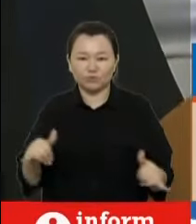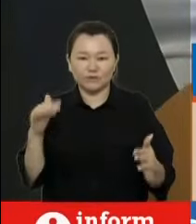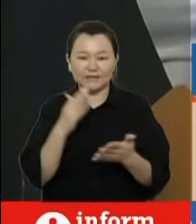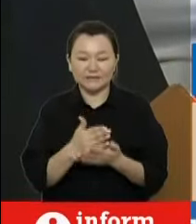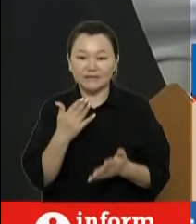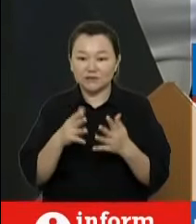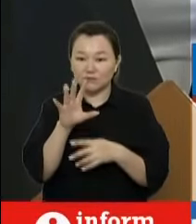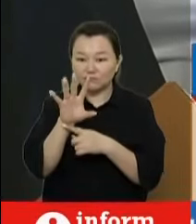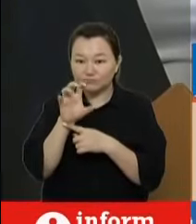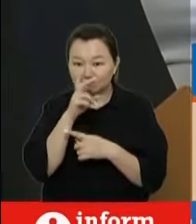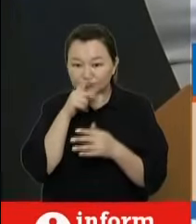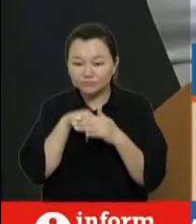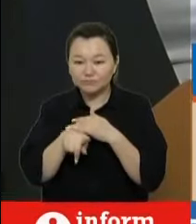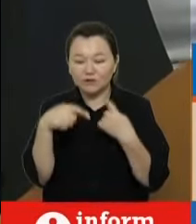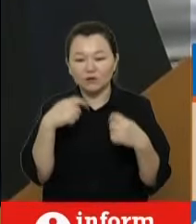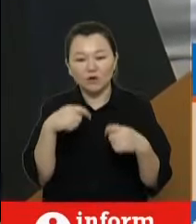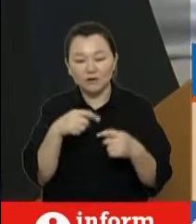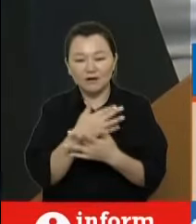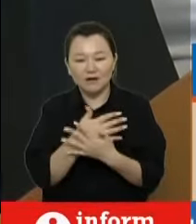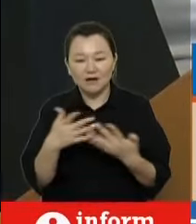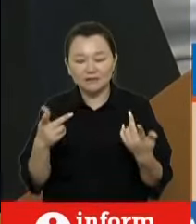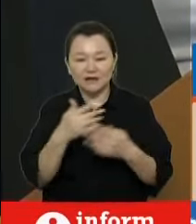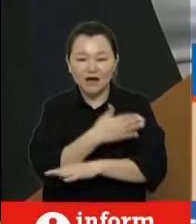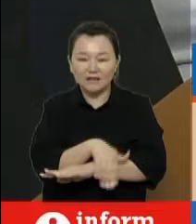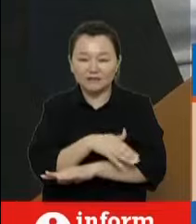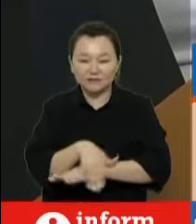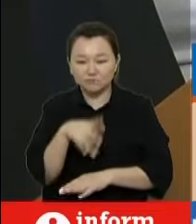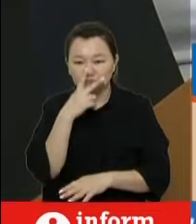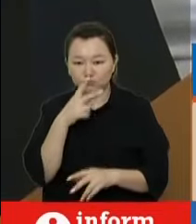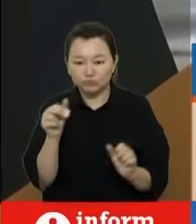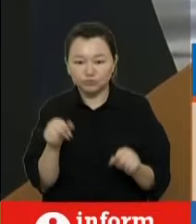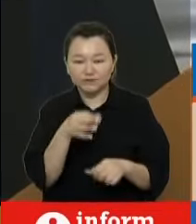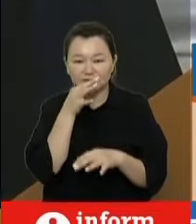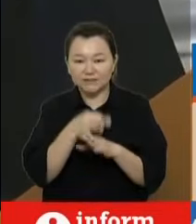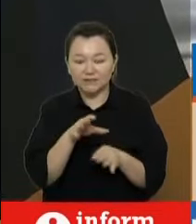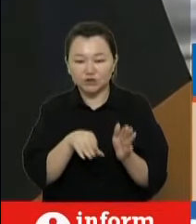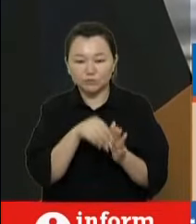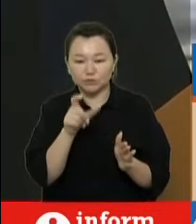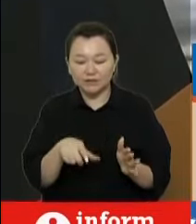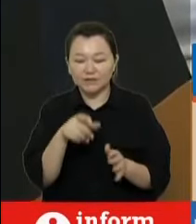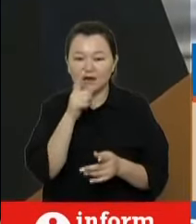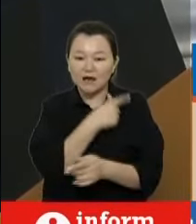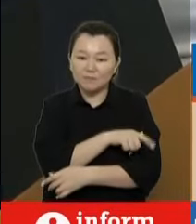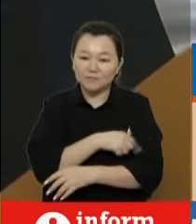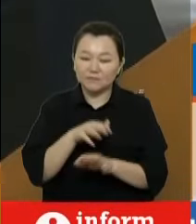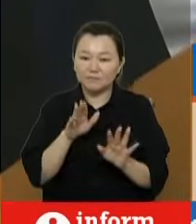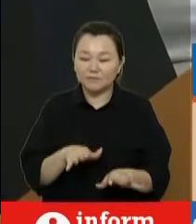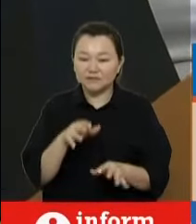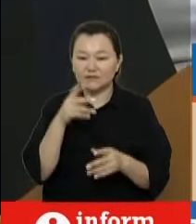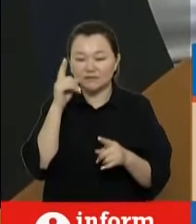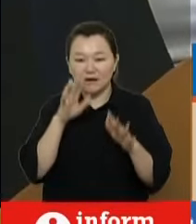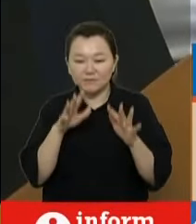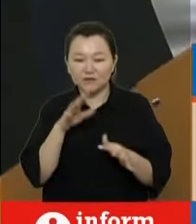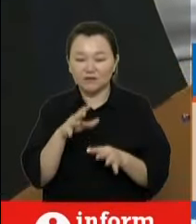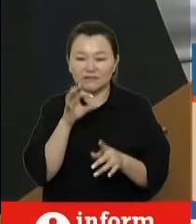өтсеңіз, синтетикалық есірткі тарататын түрлі мекенжайды көруге болады дейді мәжілісмен. Сондай-ақ, дәріханаларда күмәнді препараттар медициналық